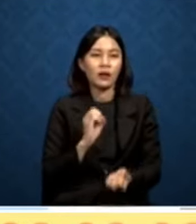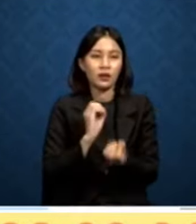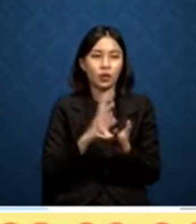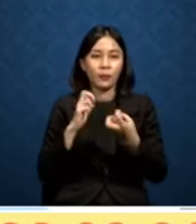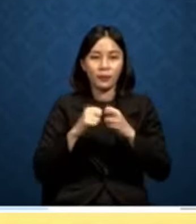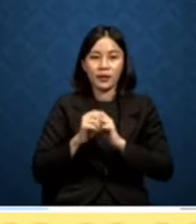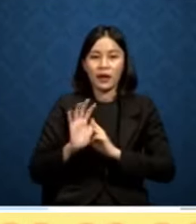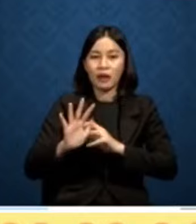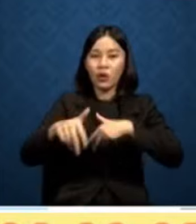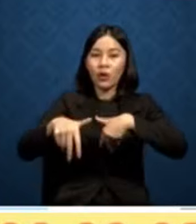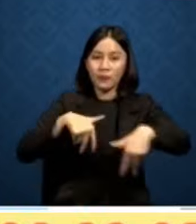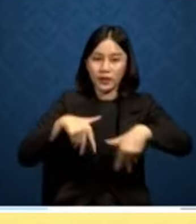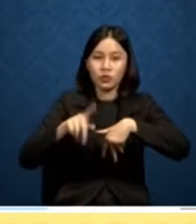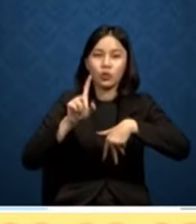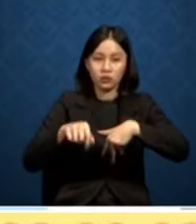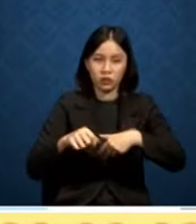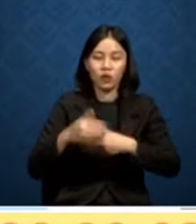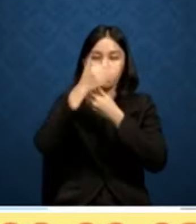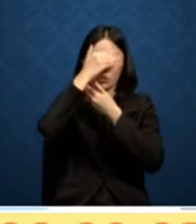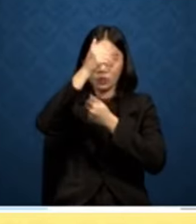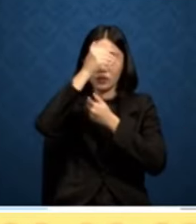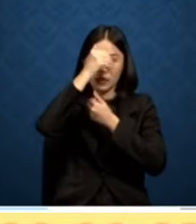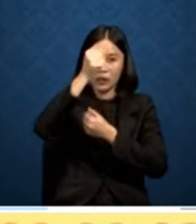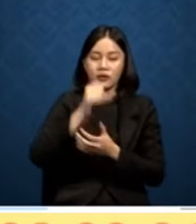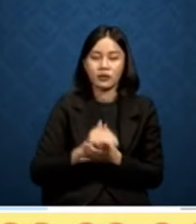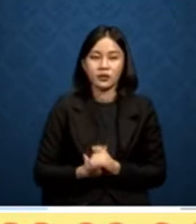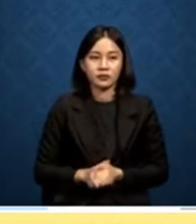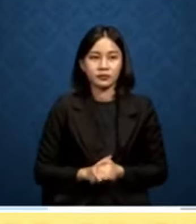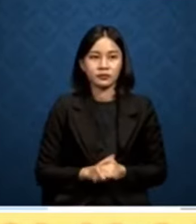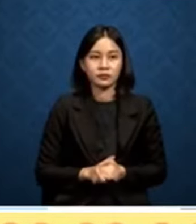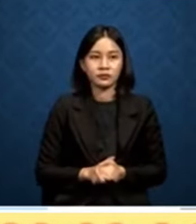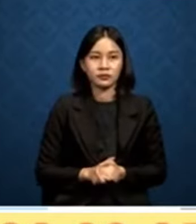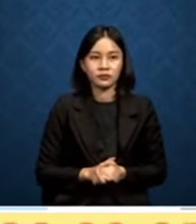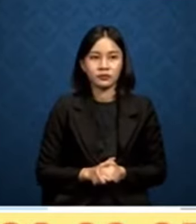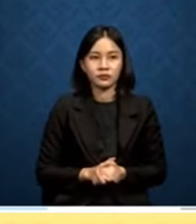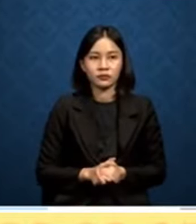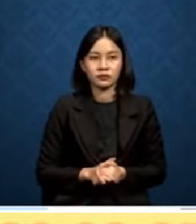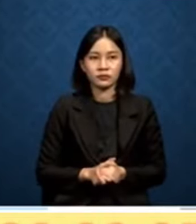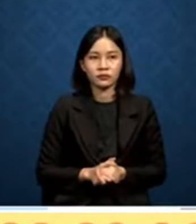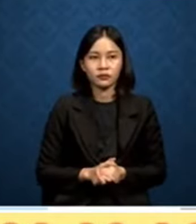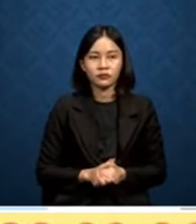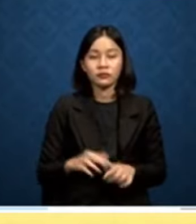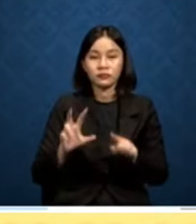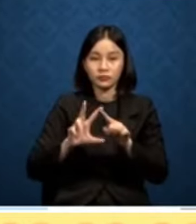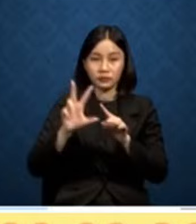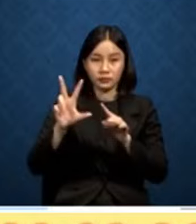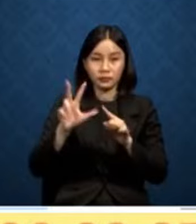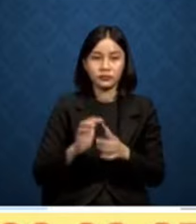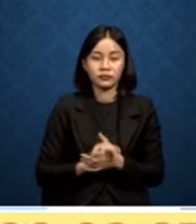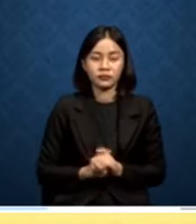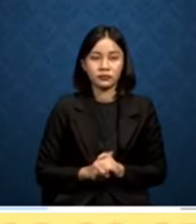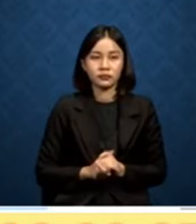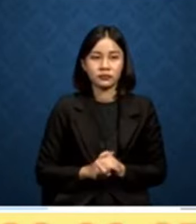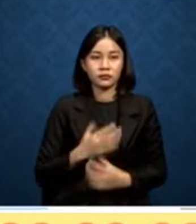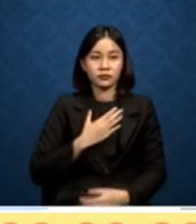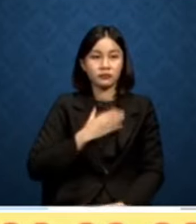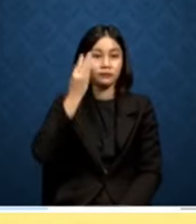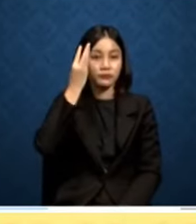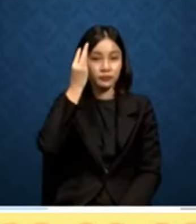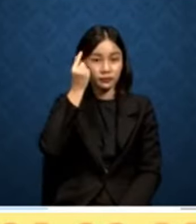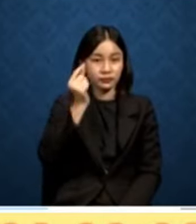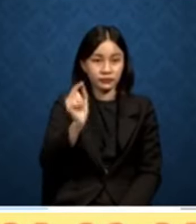ัตองได้รความใสายใจสวประเด็นที่สาม คิดว่า